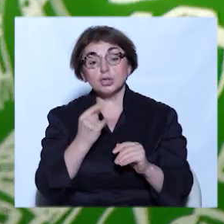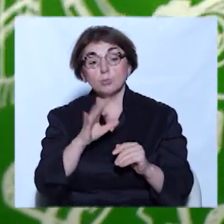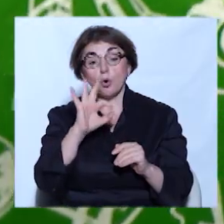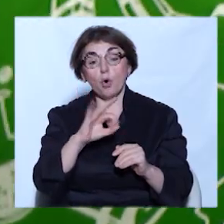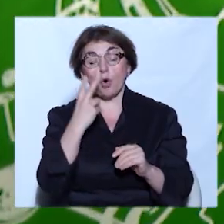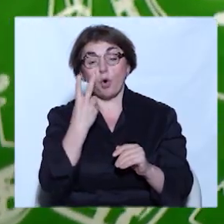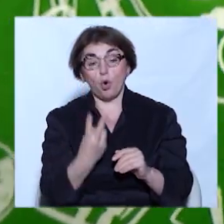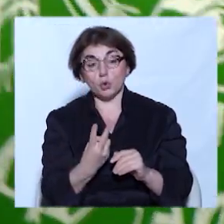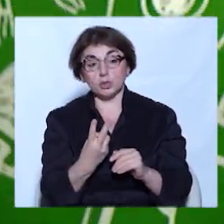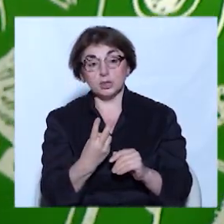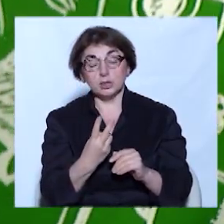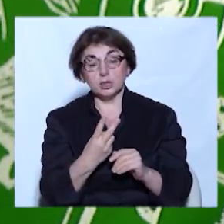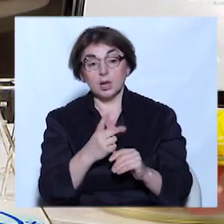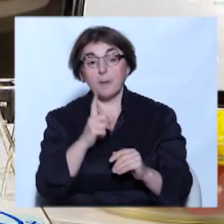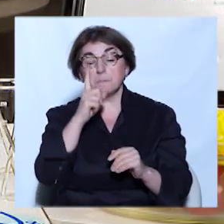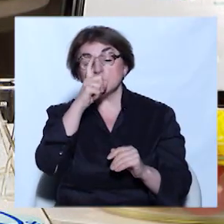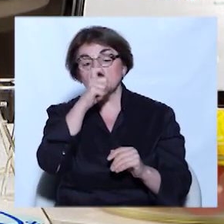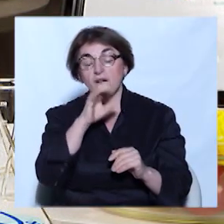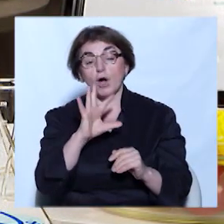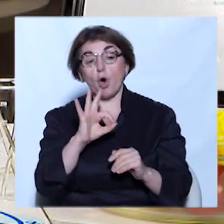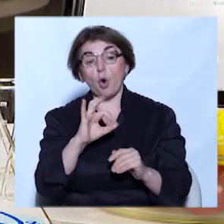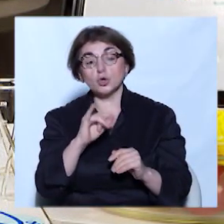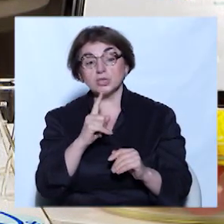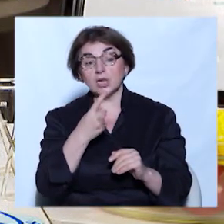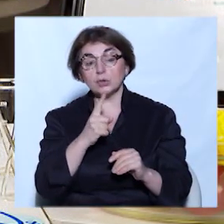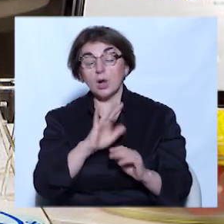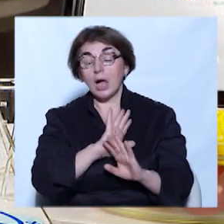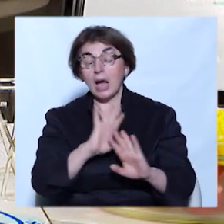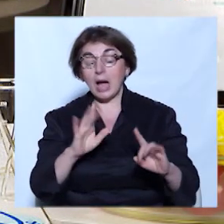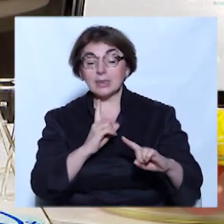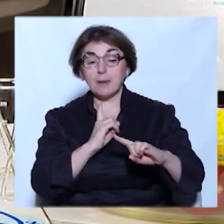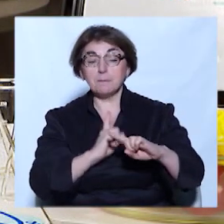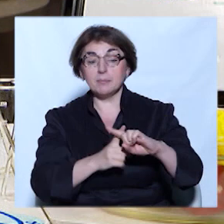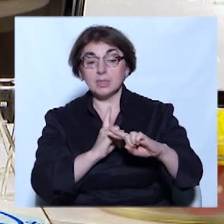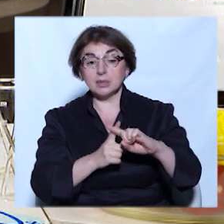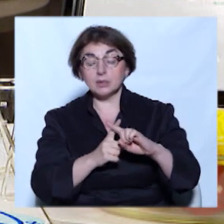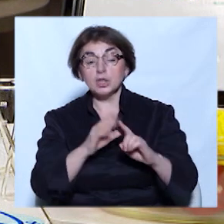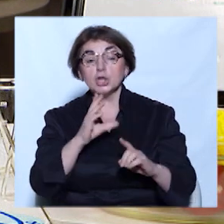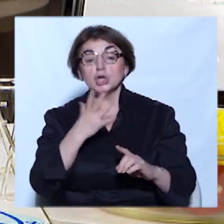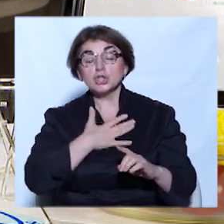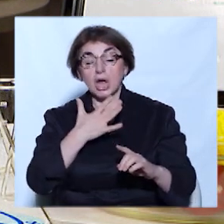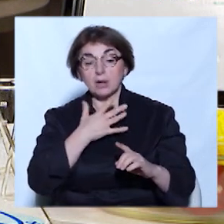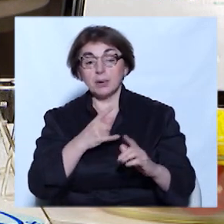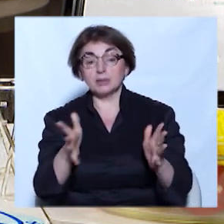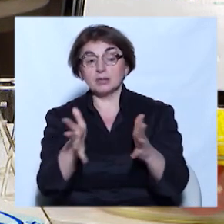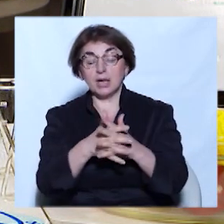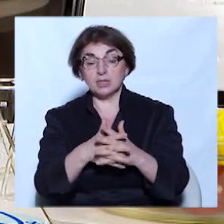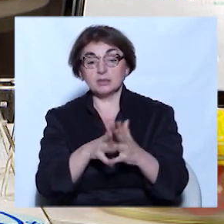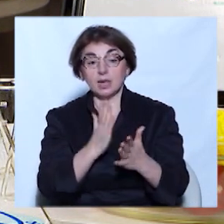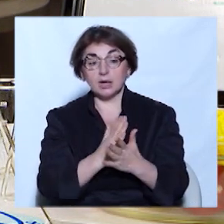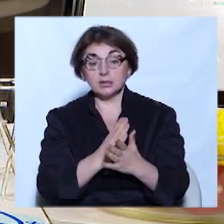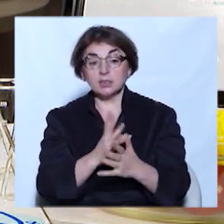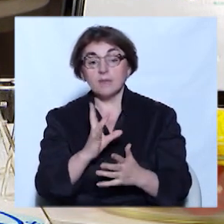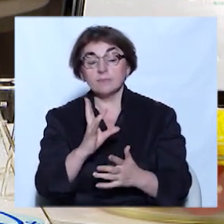O2, სილიციუმ O2 მჟავა ოქსიდია, რადგან არამეტალის ჟანგბადნაერთია.